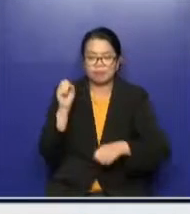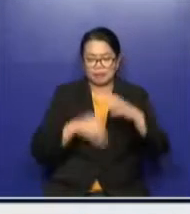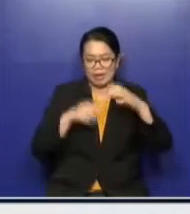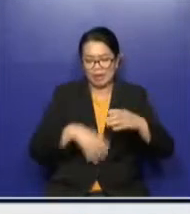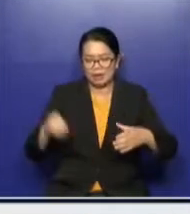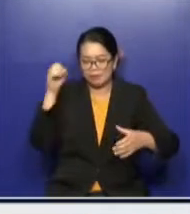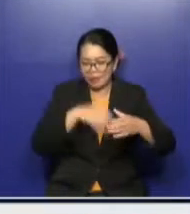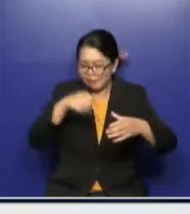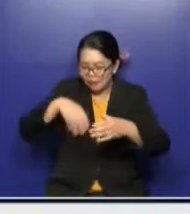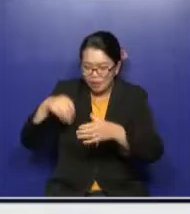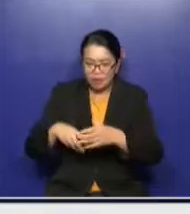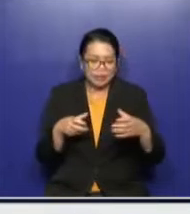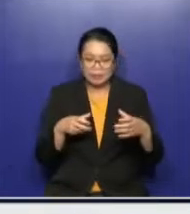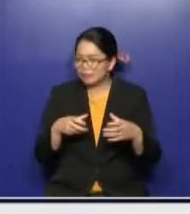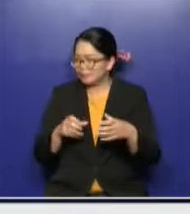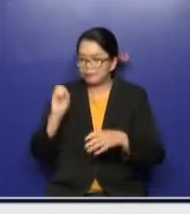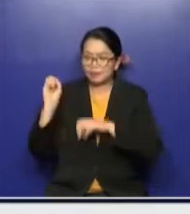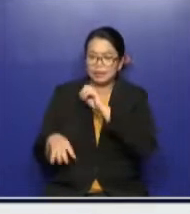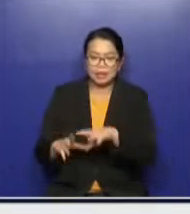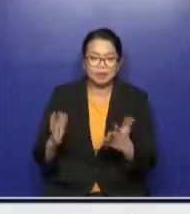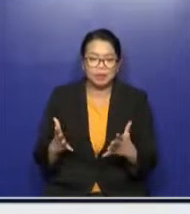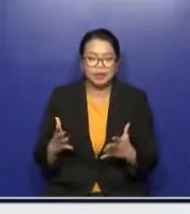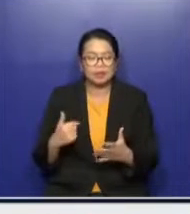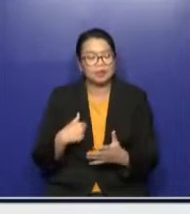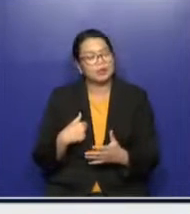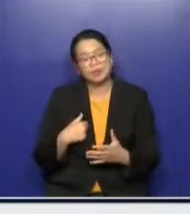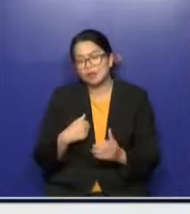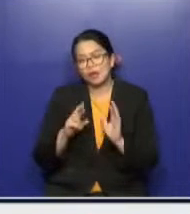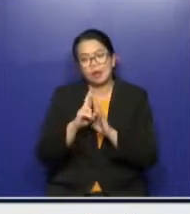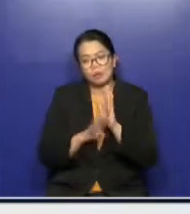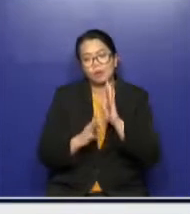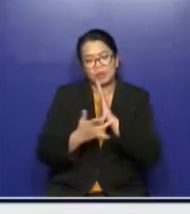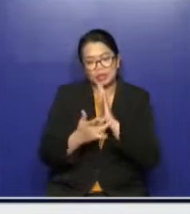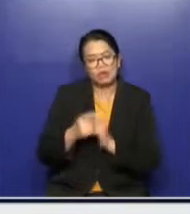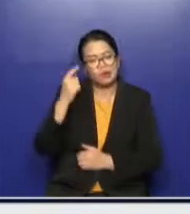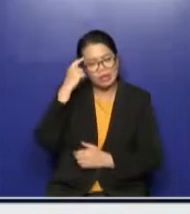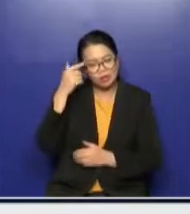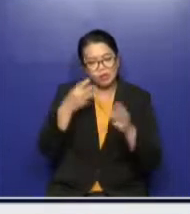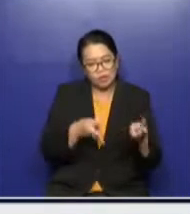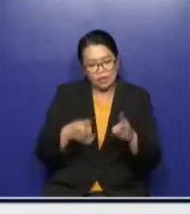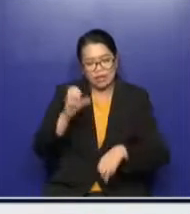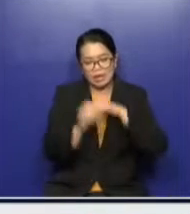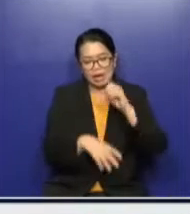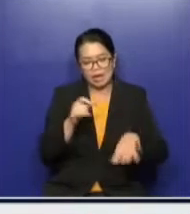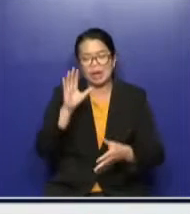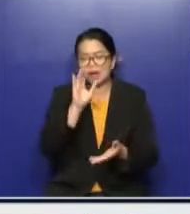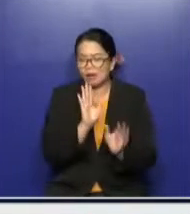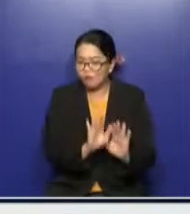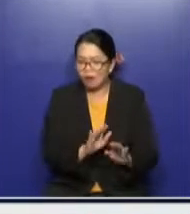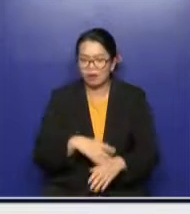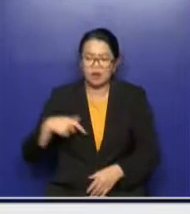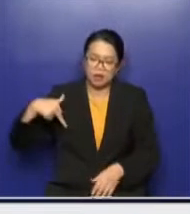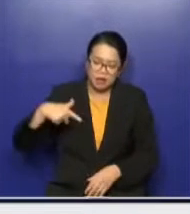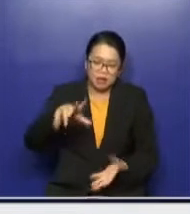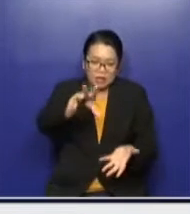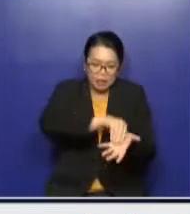ไม่มีถังขยะนี่เราจะทำยังไงระบบอิเล็กทรอนิกส์เนี่ยช่วยไปคิดเรื่องขยะให้ดิฉันหน่อยดิฉันนี่ก็เดิน